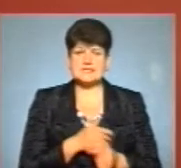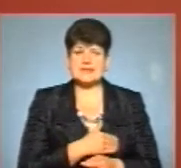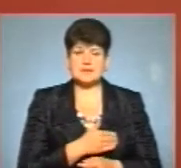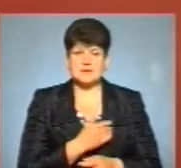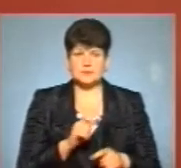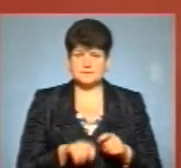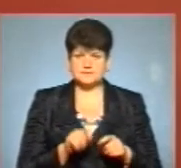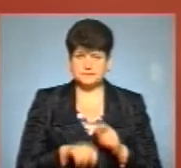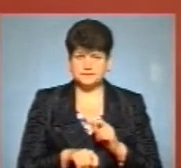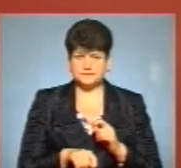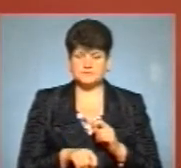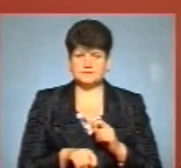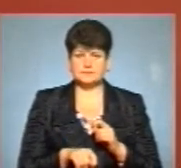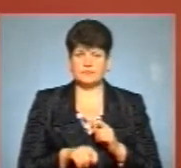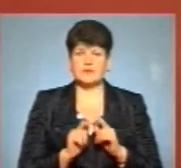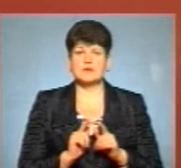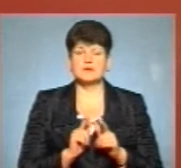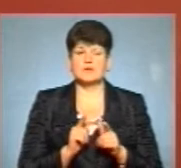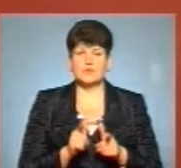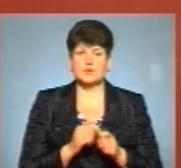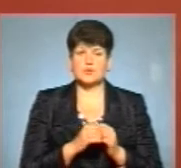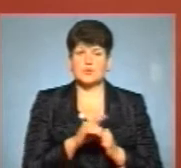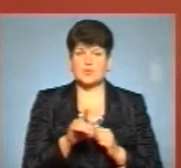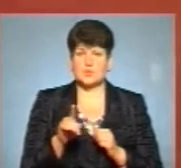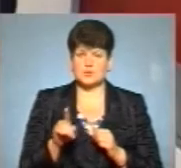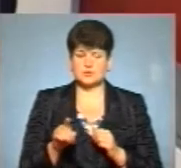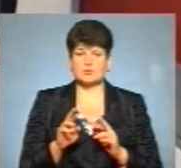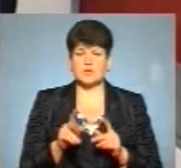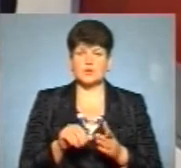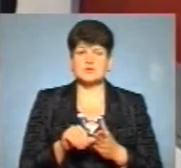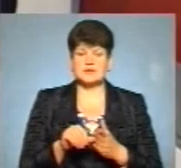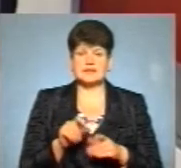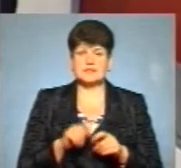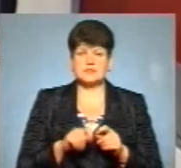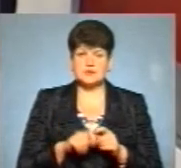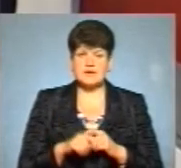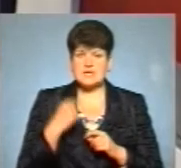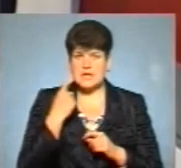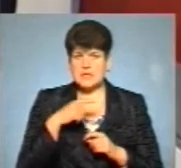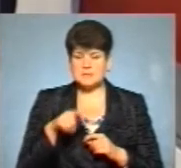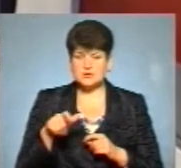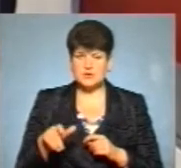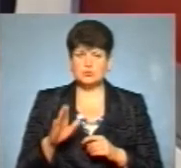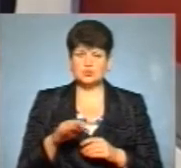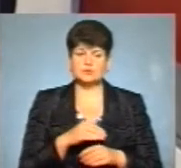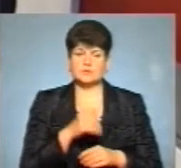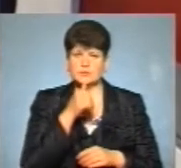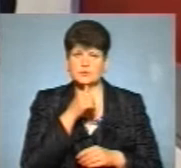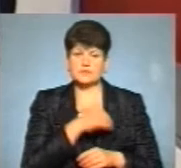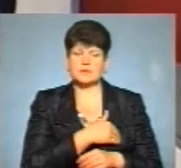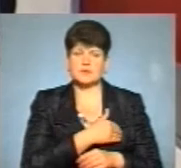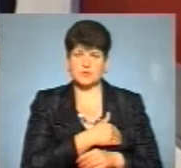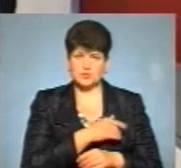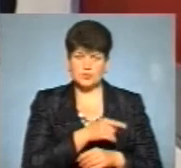температурний скринінг на вході кожному, як учаснику тестування, так і персоналу пунктів тестування, будуть вимірювати температуру.